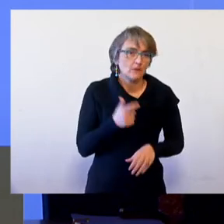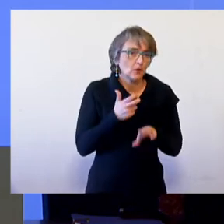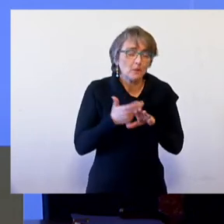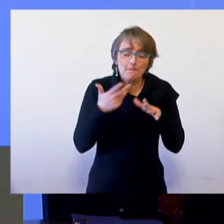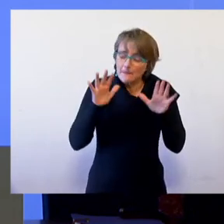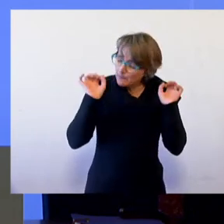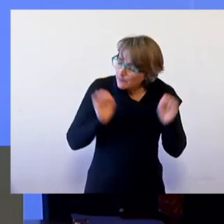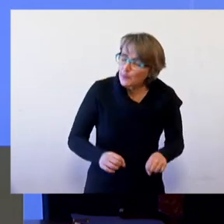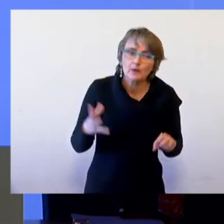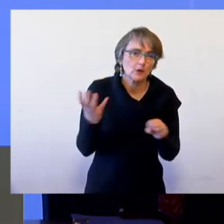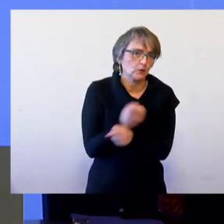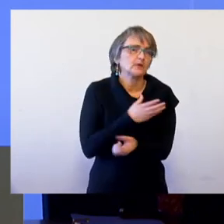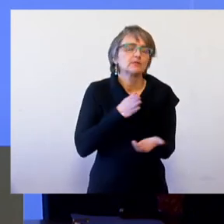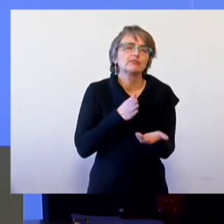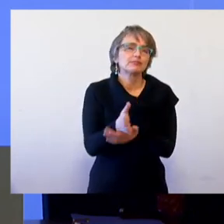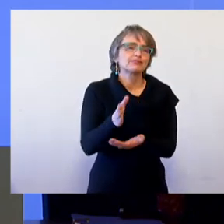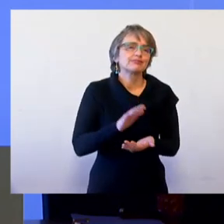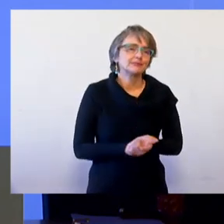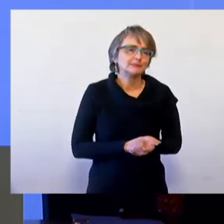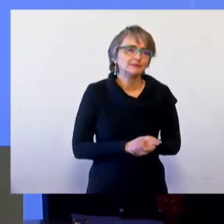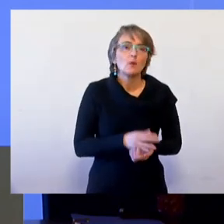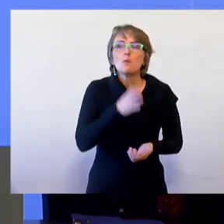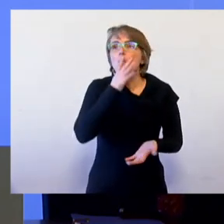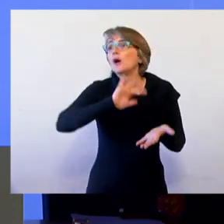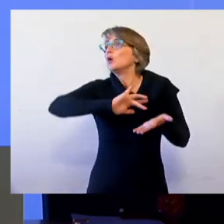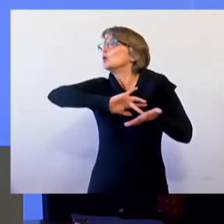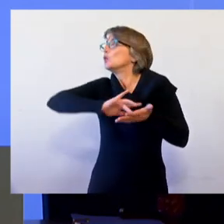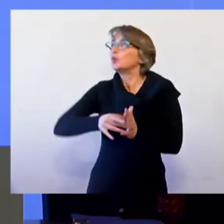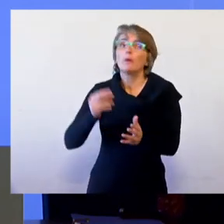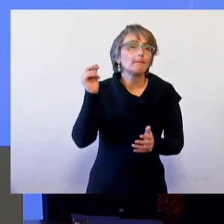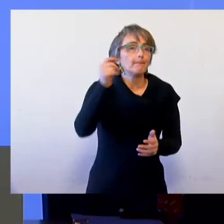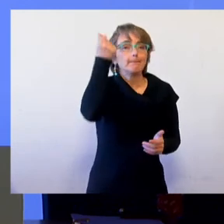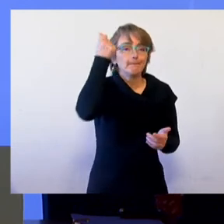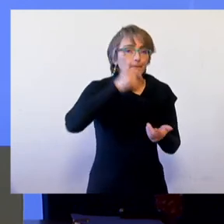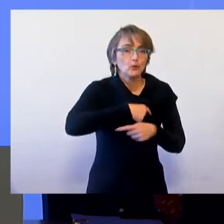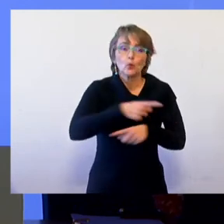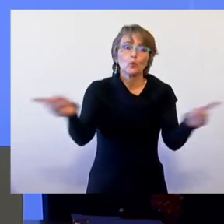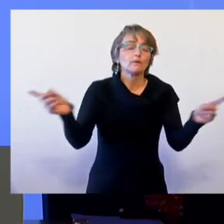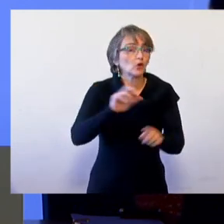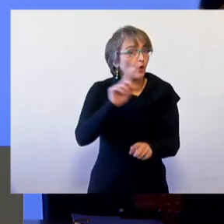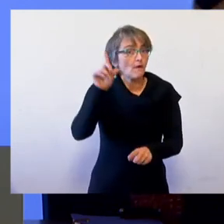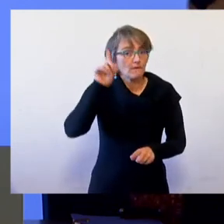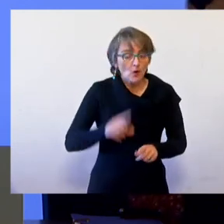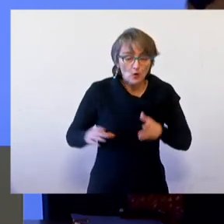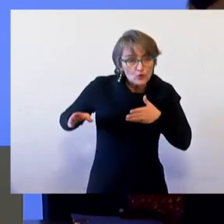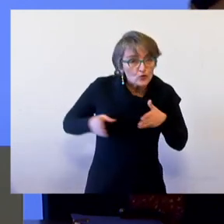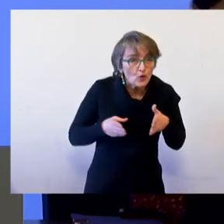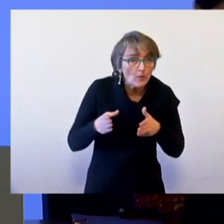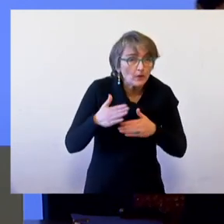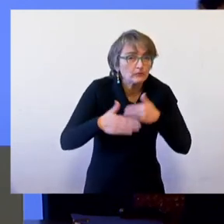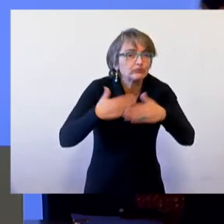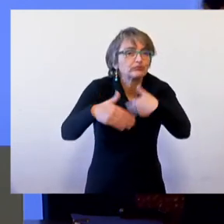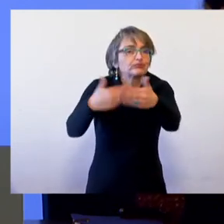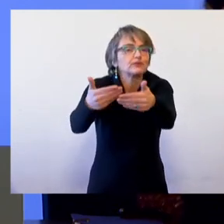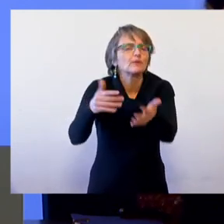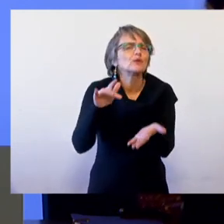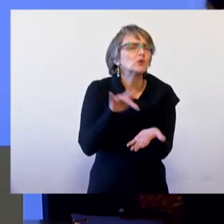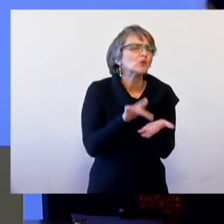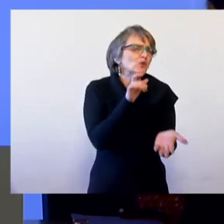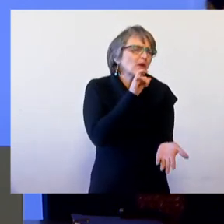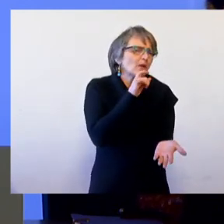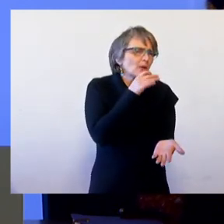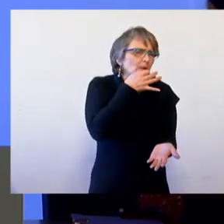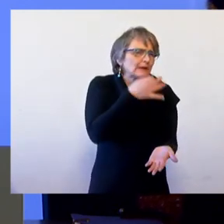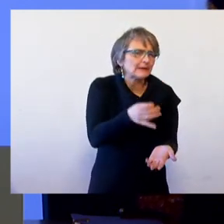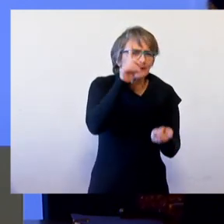arriver. On ne peut pas y arriver partout comme ça, mais il faut tracer un chemin. Et tout à l'heure, quand j'ai évoqué la politique de la